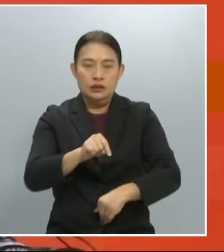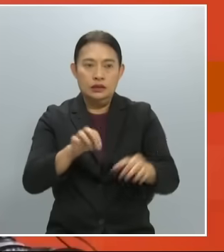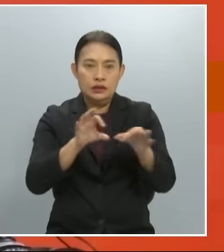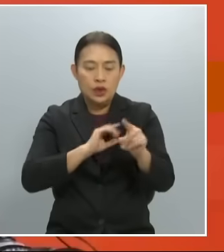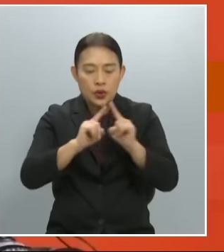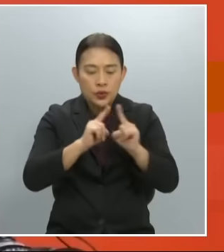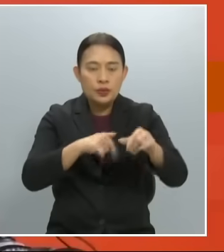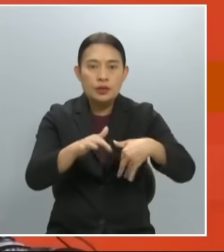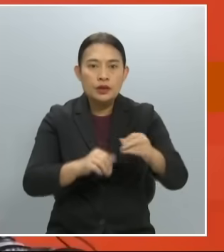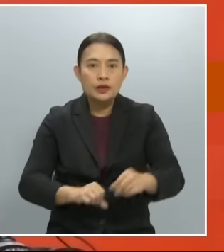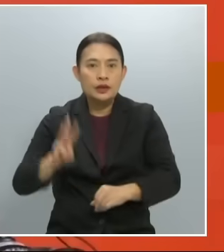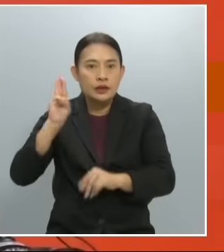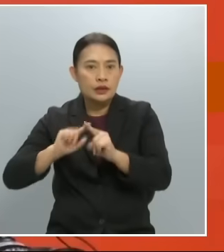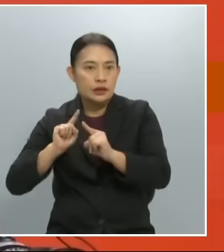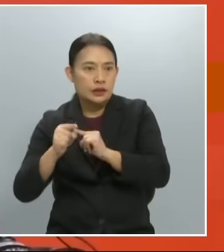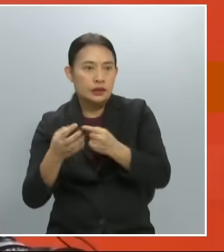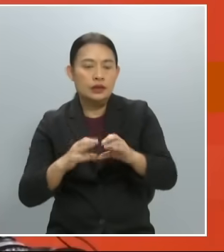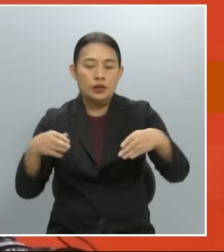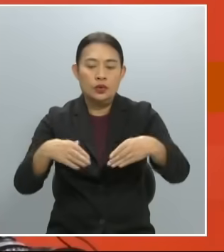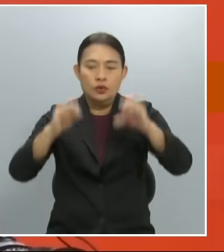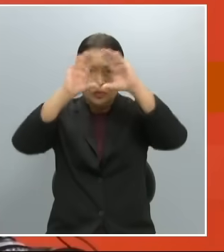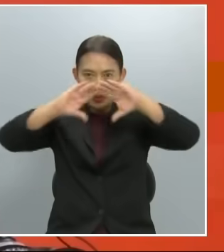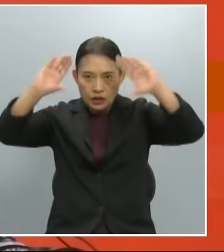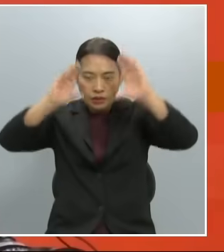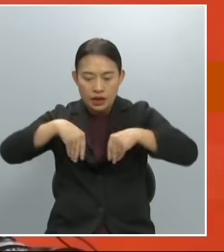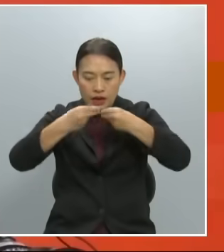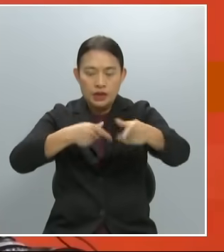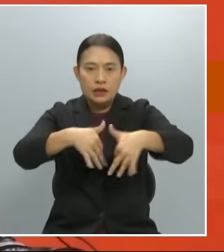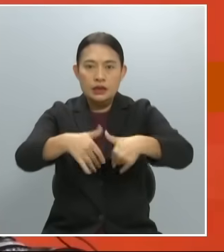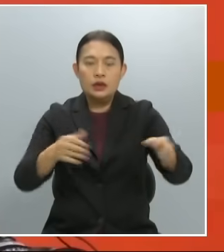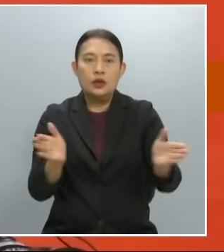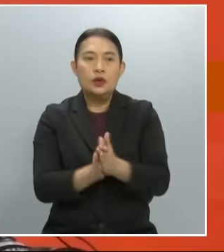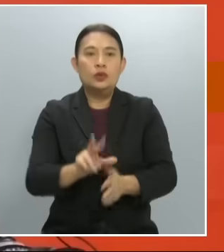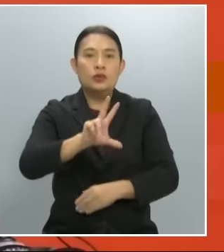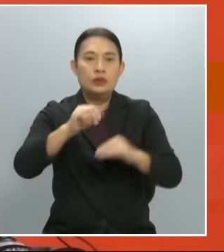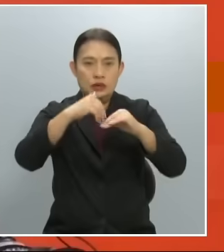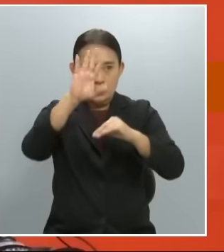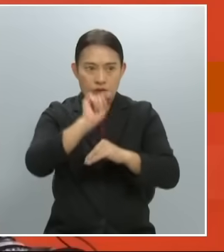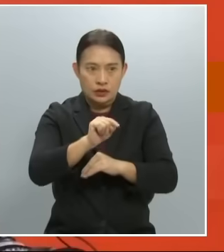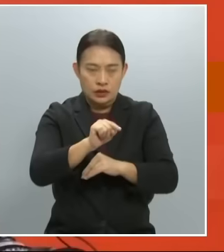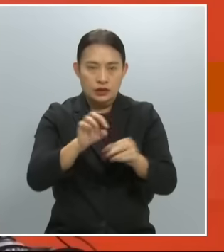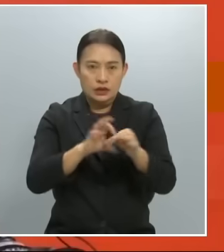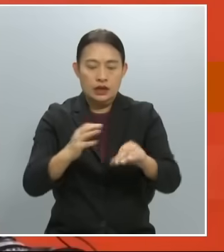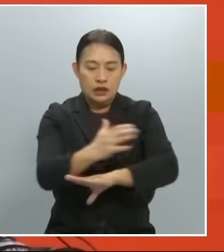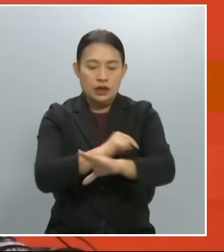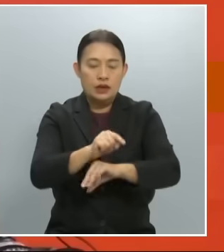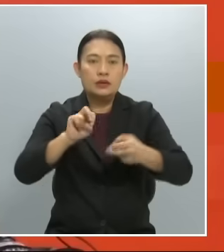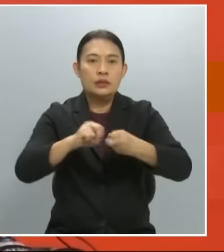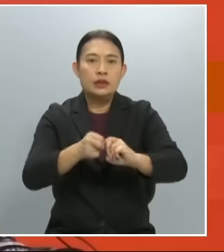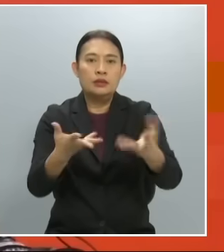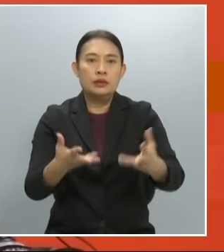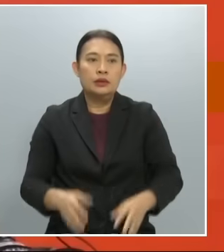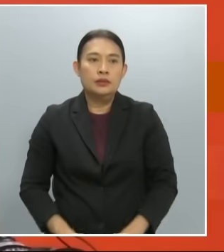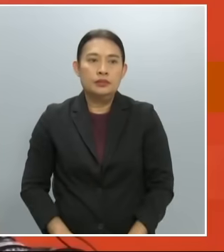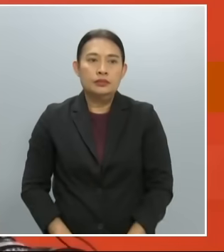จากฝ่ายค้านมาตั้งรัฐบาลเพื่อเป็นรัฐบาลแห่งความหวังของประชาชนรวมกันได้300กว่าเสียงในระบบที่เป็นการเมืองปกติก็ไม่มีปัญหาอยู่แล้วเพราะฉะนั้นตรง